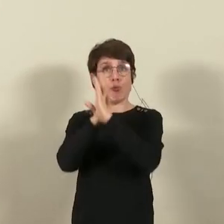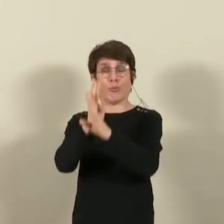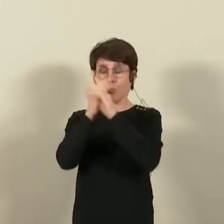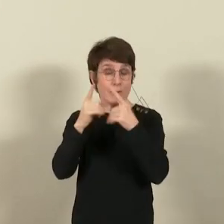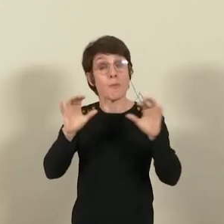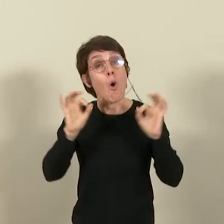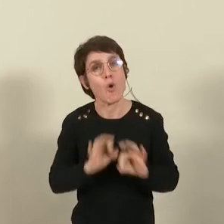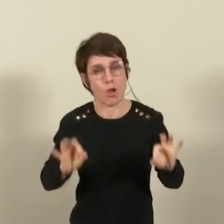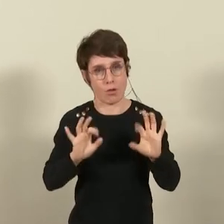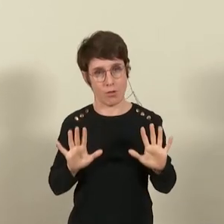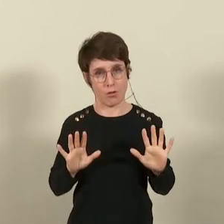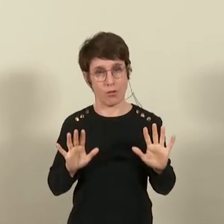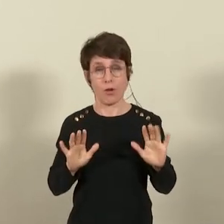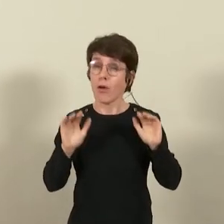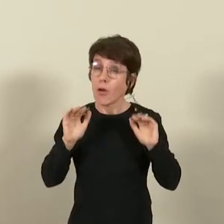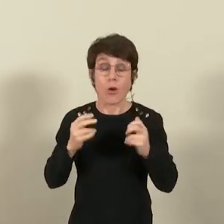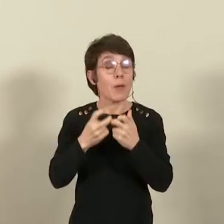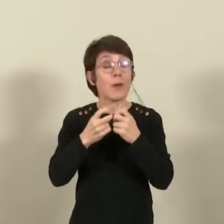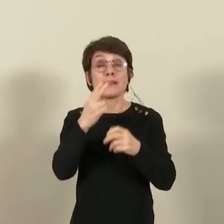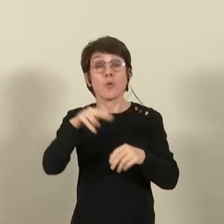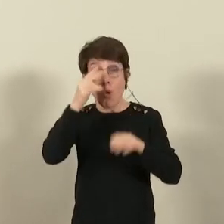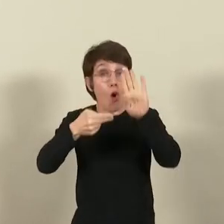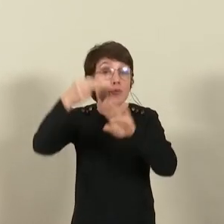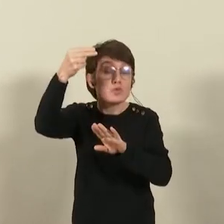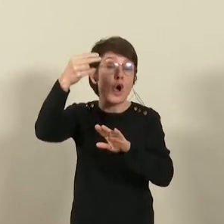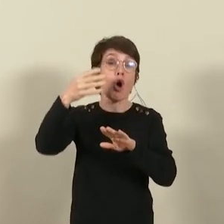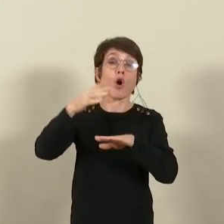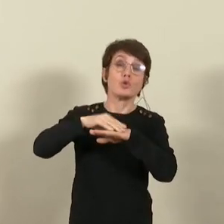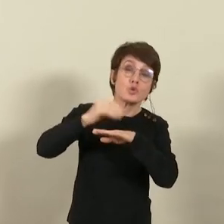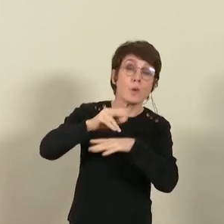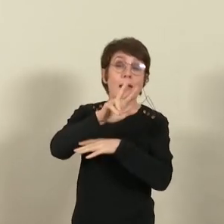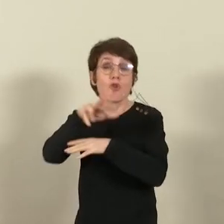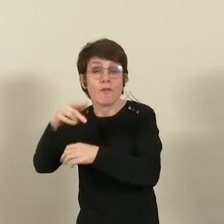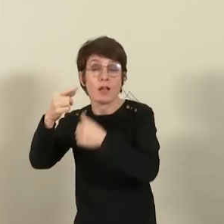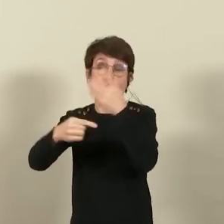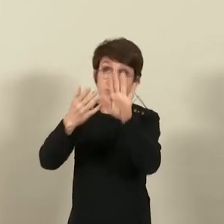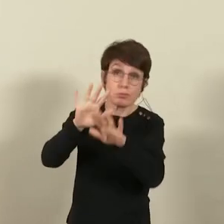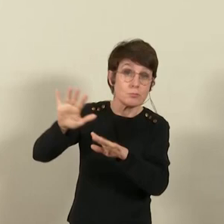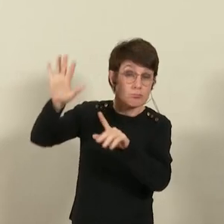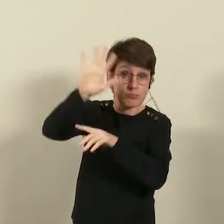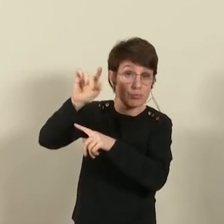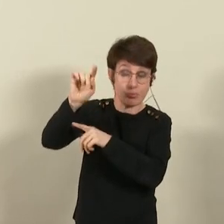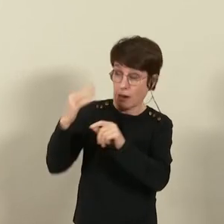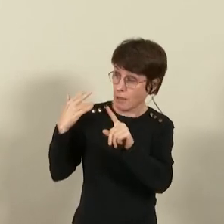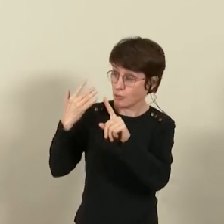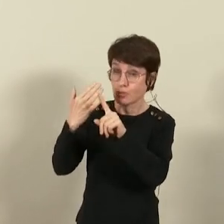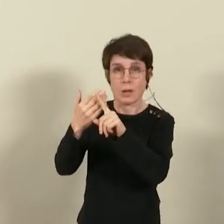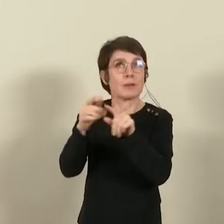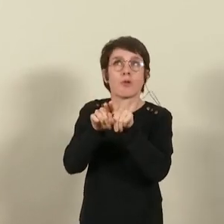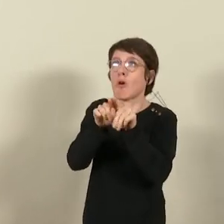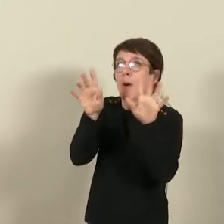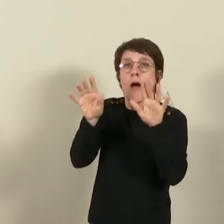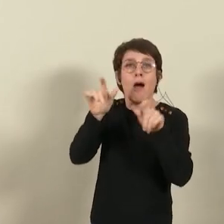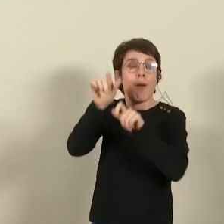social-démocraties du nord de l'Europe par exemple qui étit jusqu'à encore peu très peu de temps le modèle des des socialistes